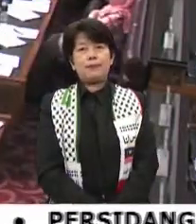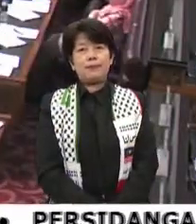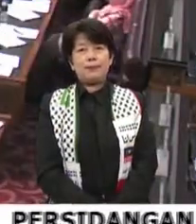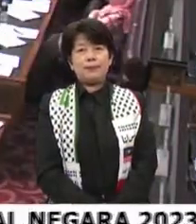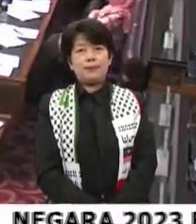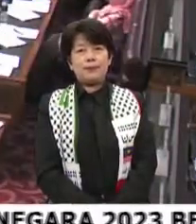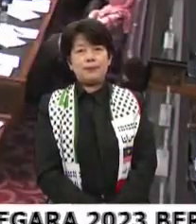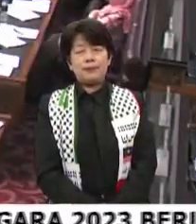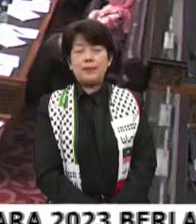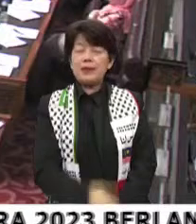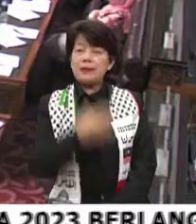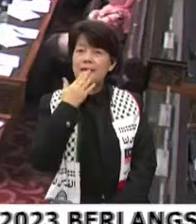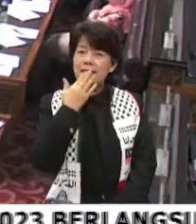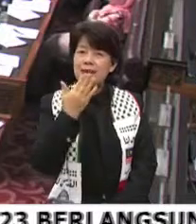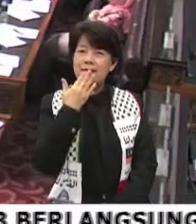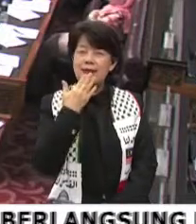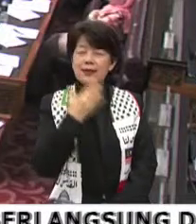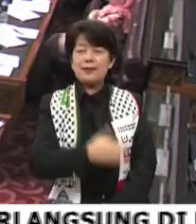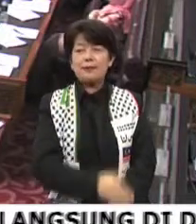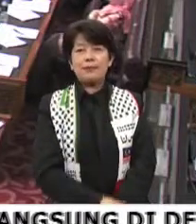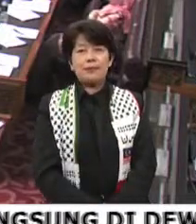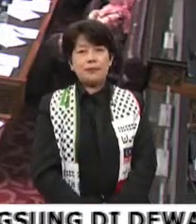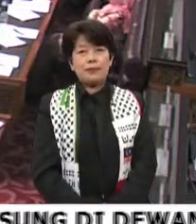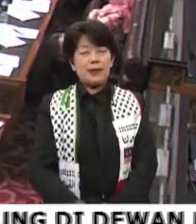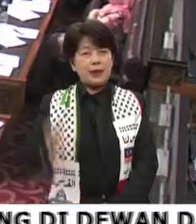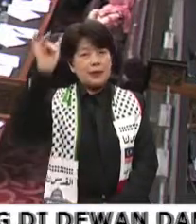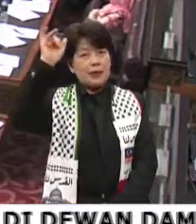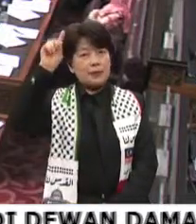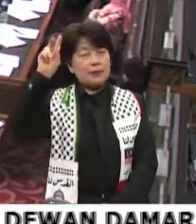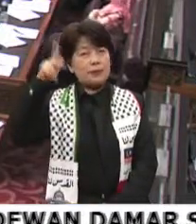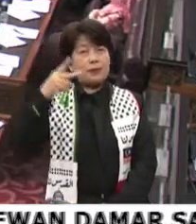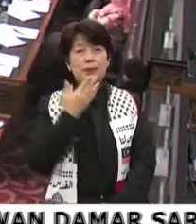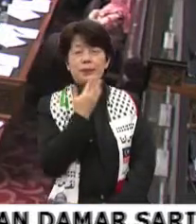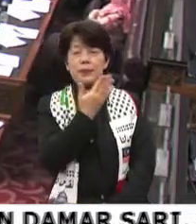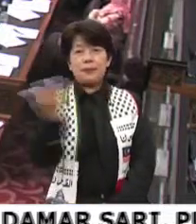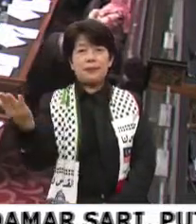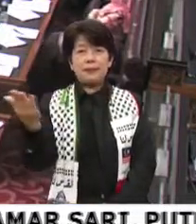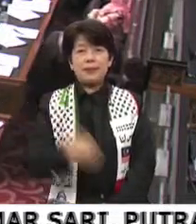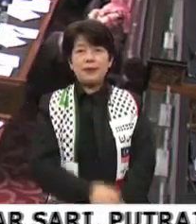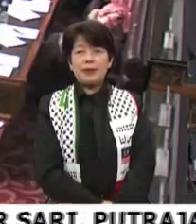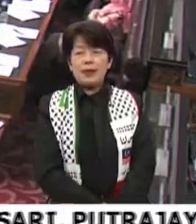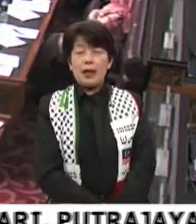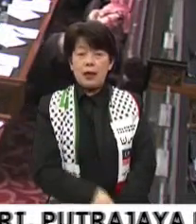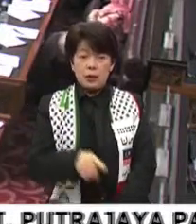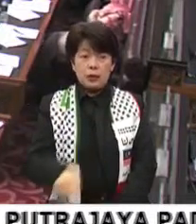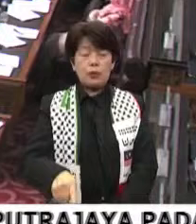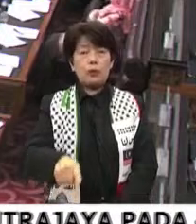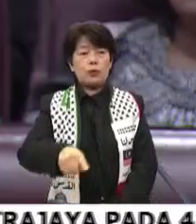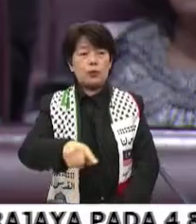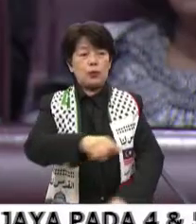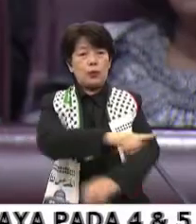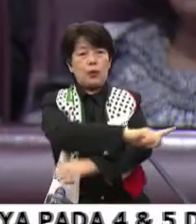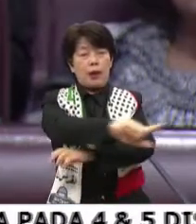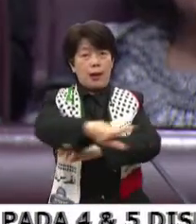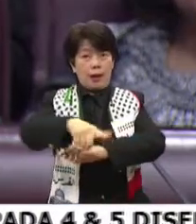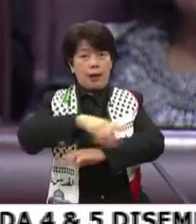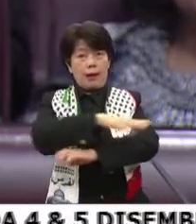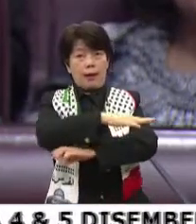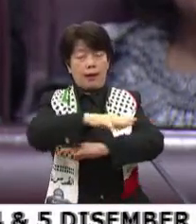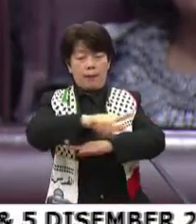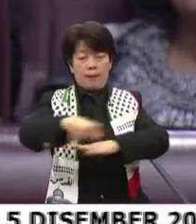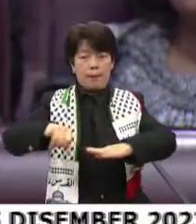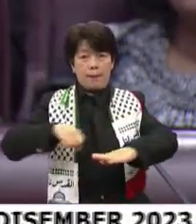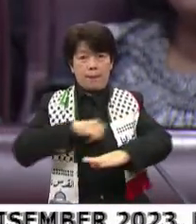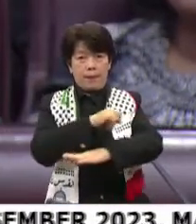Indonesia terima kasih yang berhormat pertama sekali pelabuhan adalah dalam di